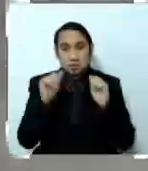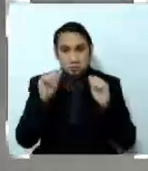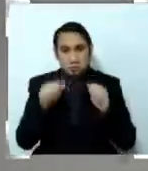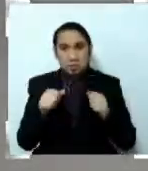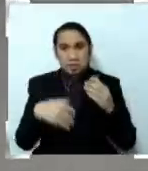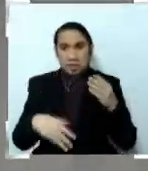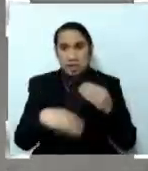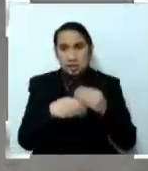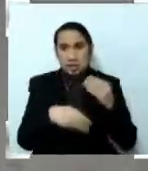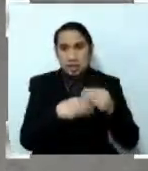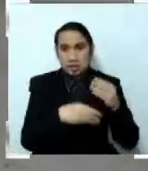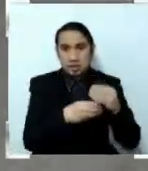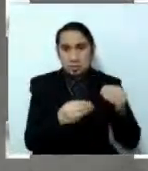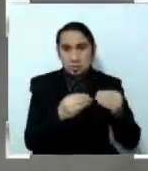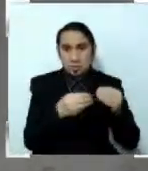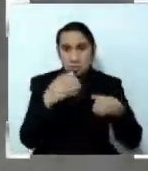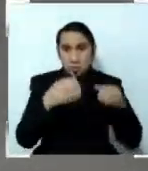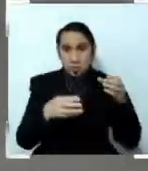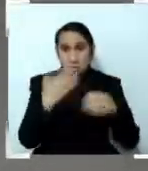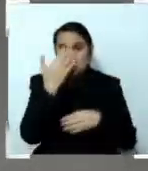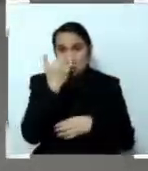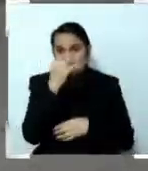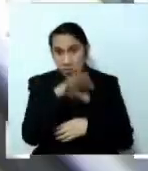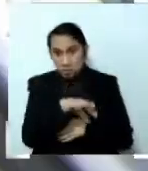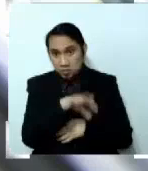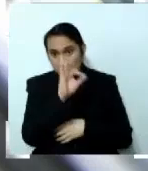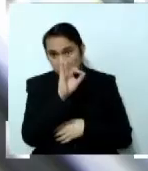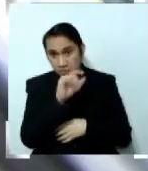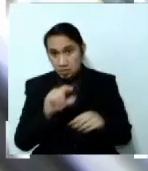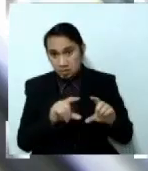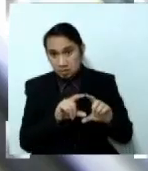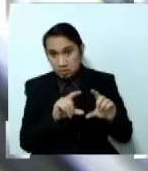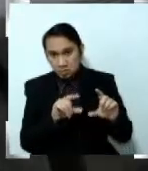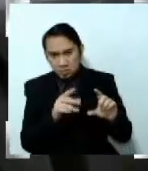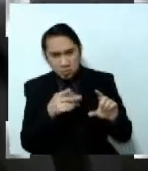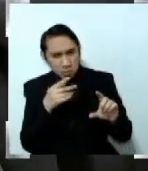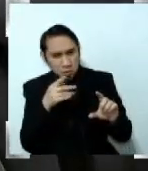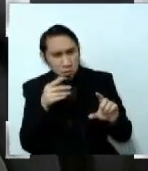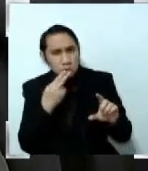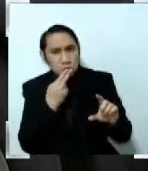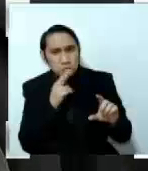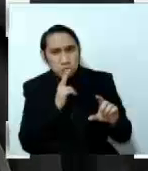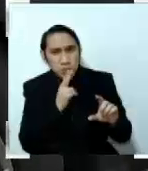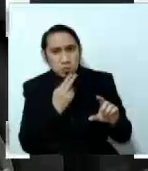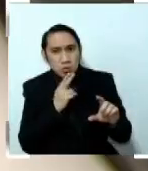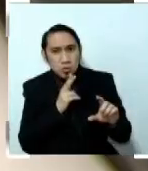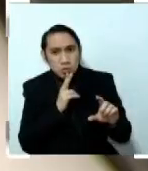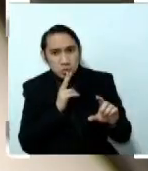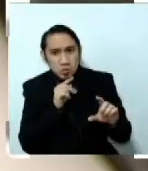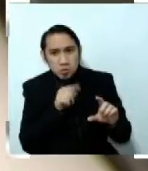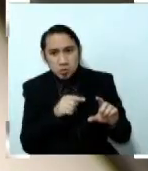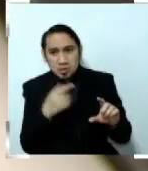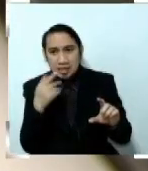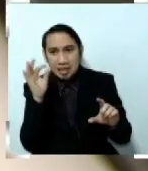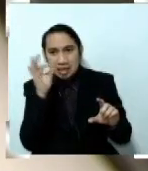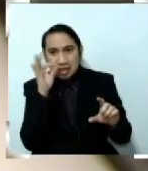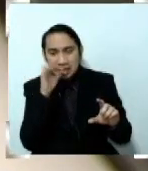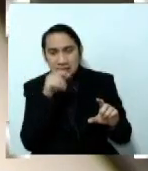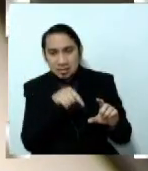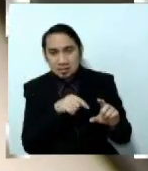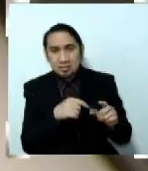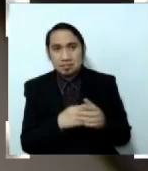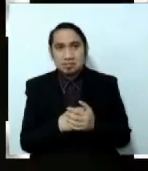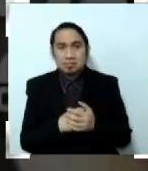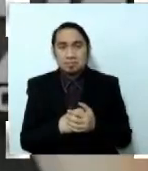sa nakuwang sachet ng hinihinalang droga sa kanyang kotse. Pinasusuri na ang umano'y kontrabando sa scene of the crime operatives